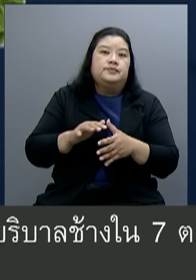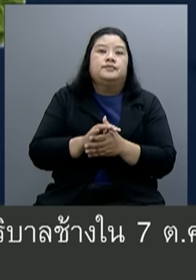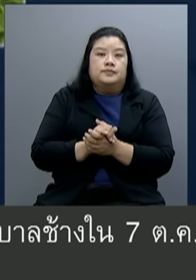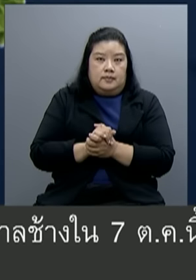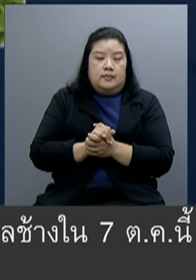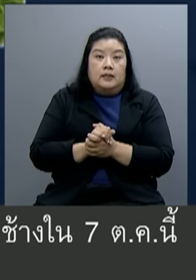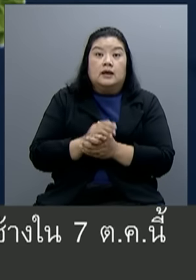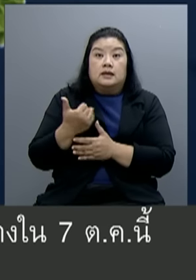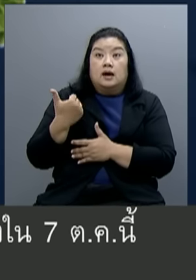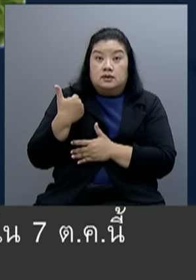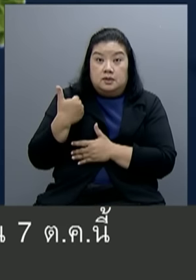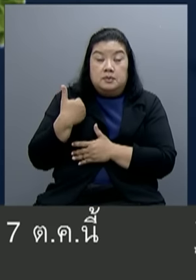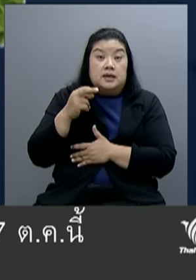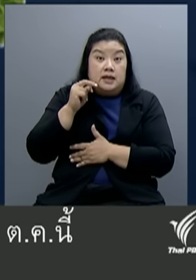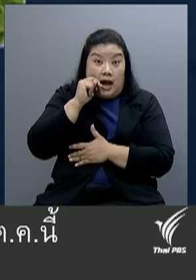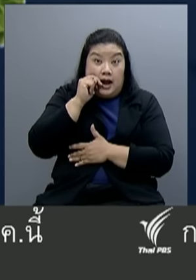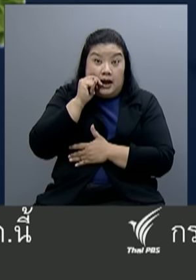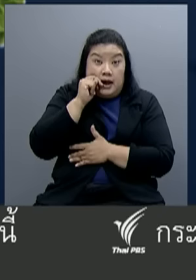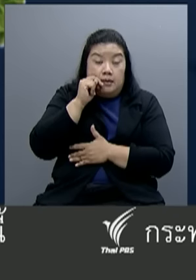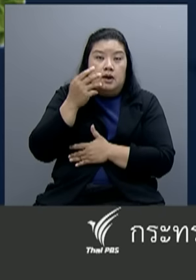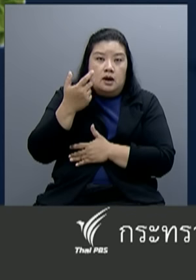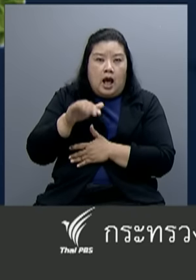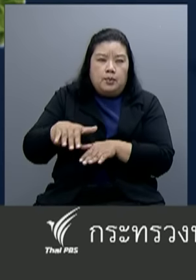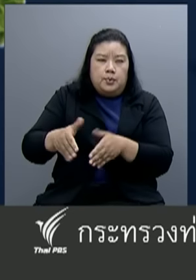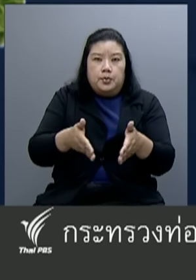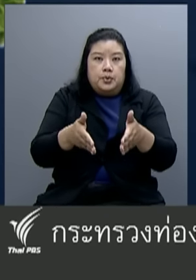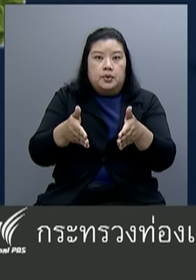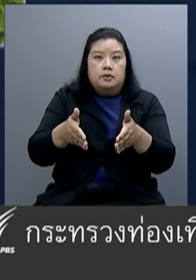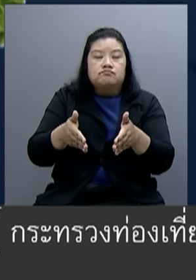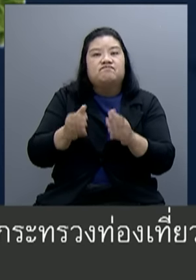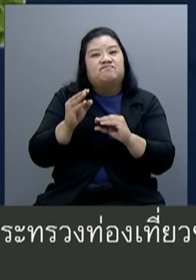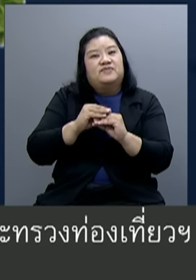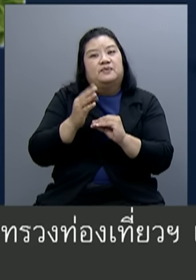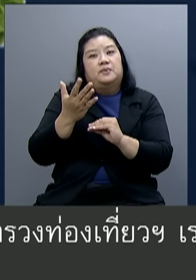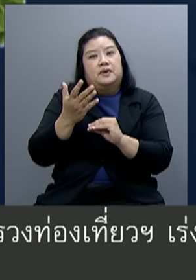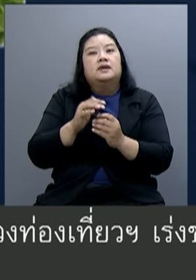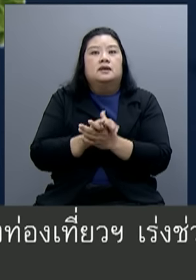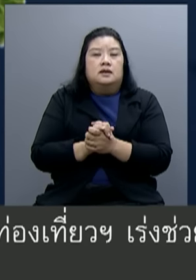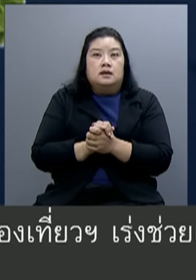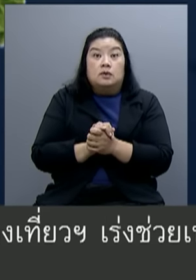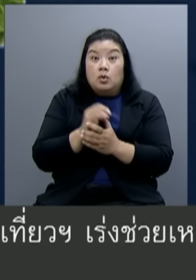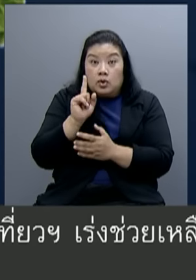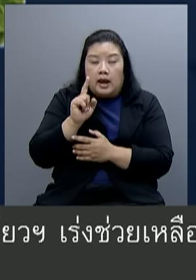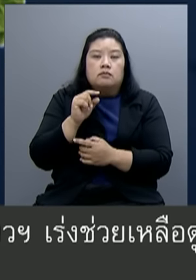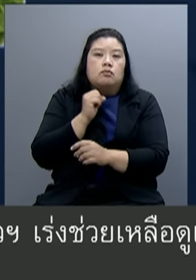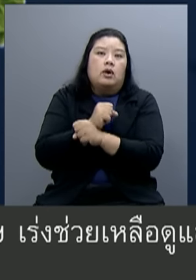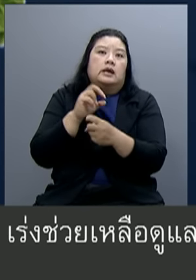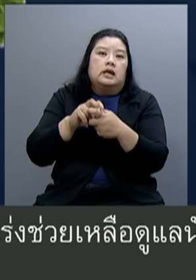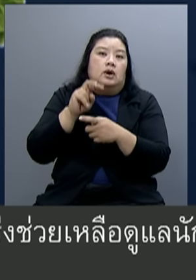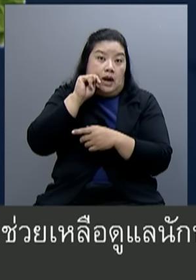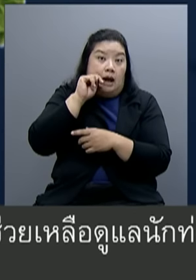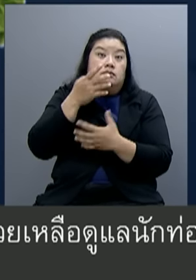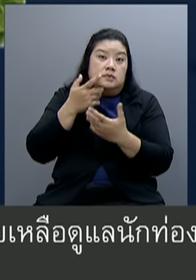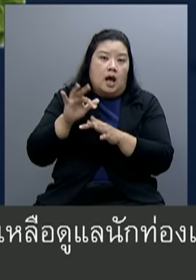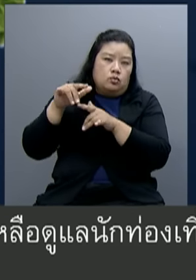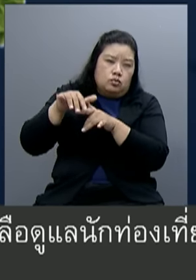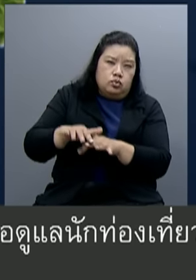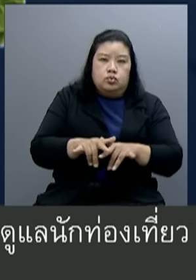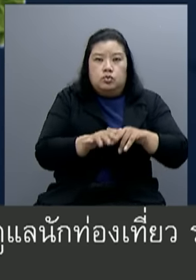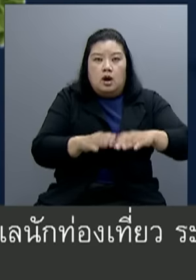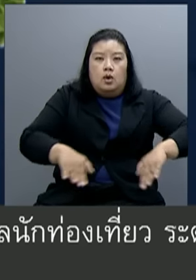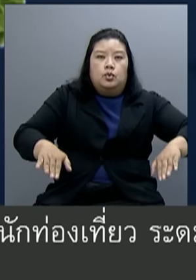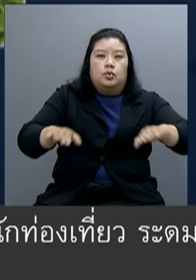จะหน่วงน้ำนะครับของเขื่อนไม่ให้มีการระบายเพิ่มเติมจากนี้แล้วนะครับเพื่อที่จะอยู่ในโหมดของการเก็บนะครับแล้วก็ลดปริมาณน้ำหลากลงมาในส่วน